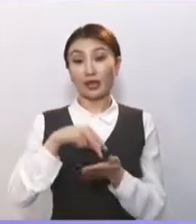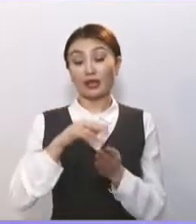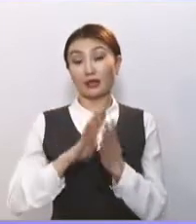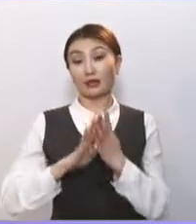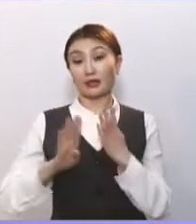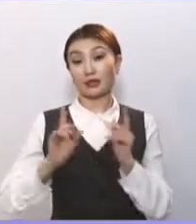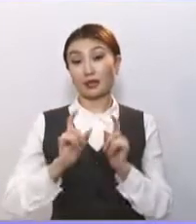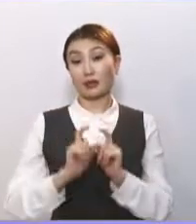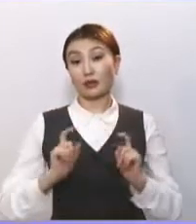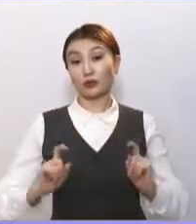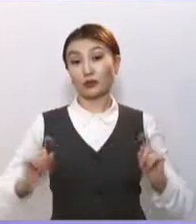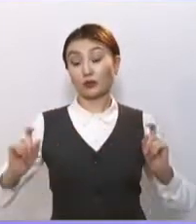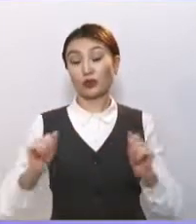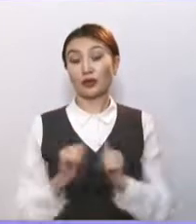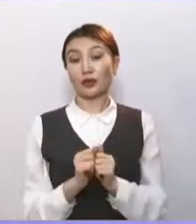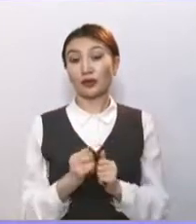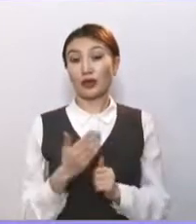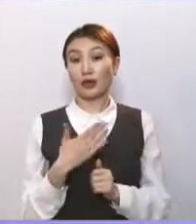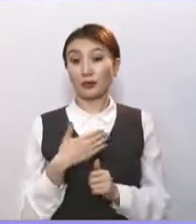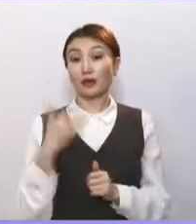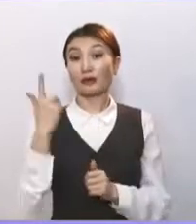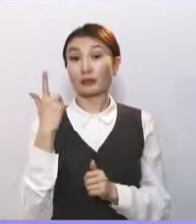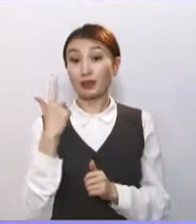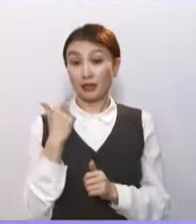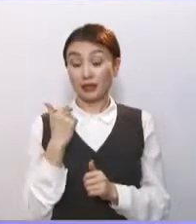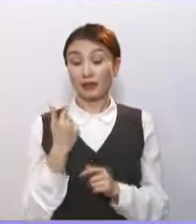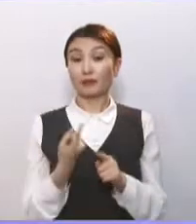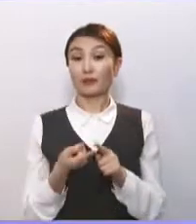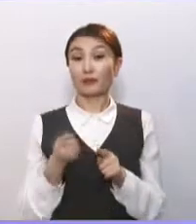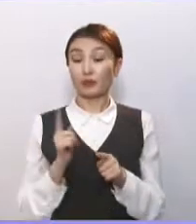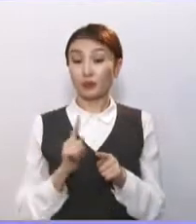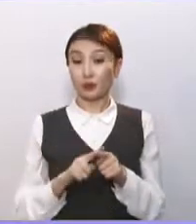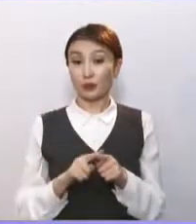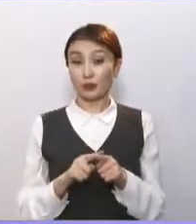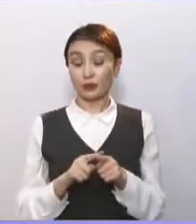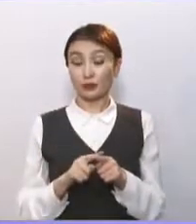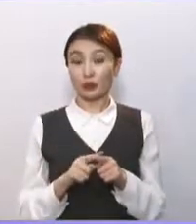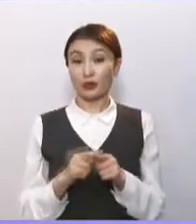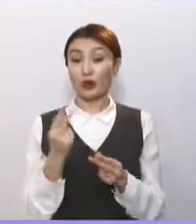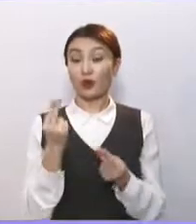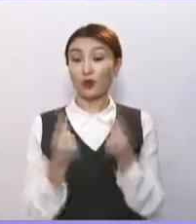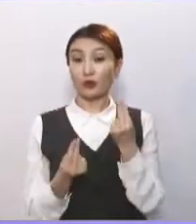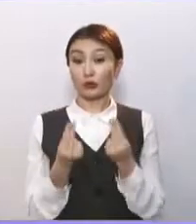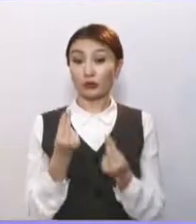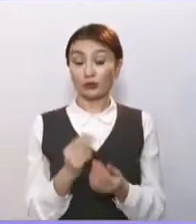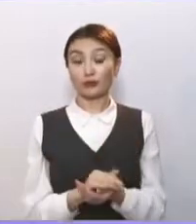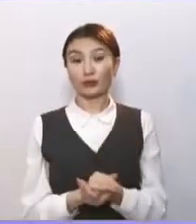отургула. Мен билем бул оюну.